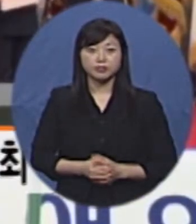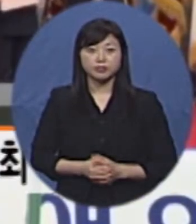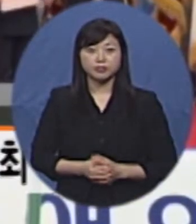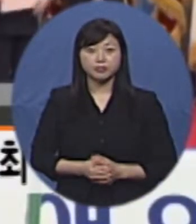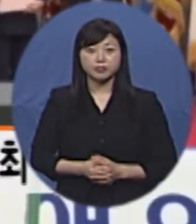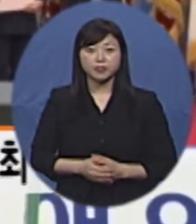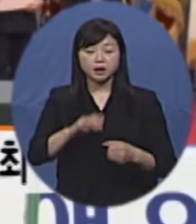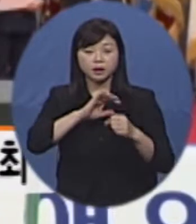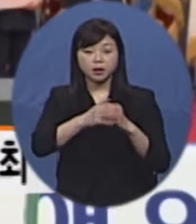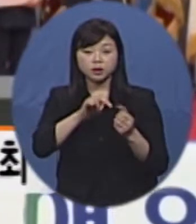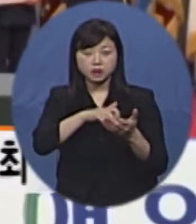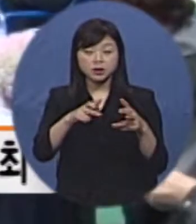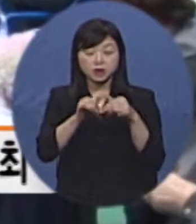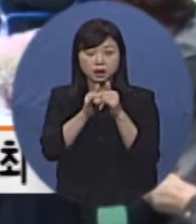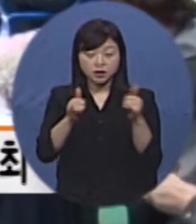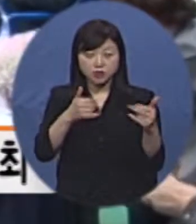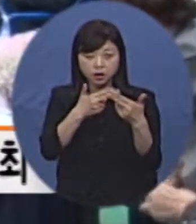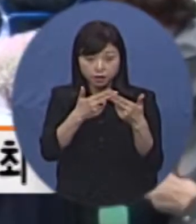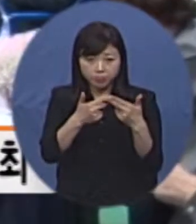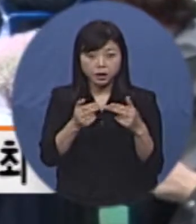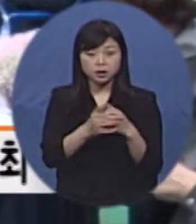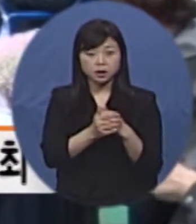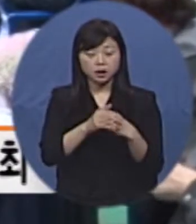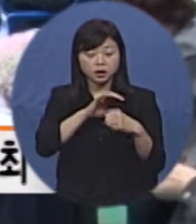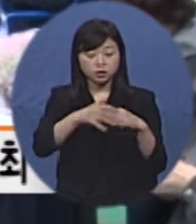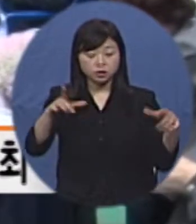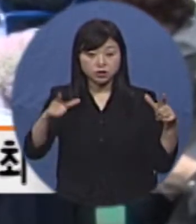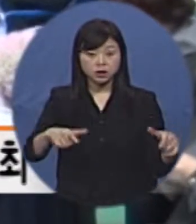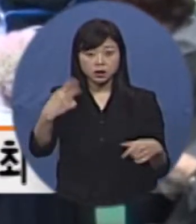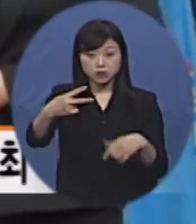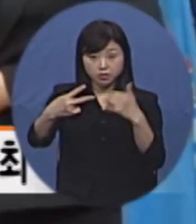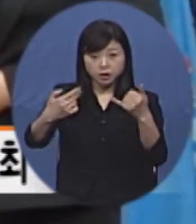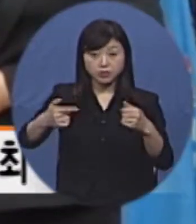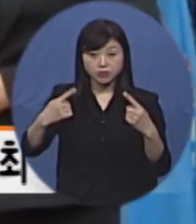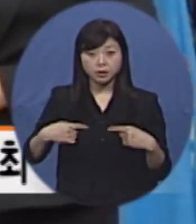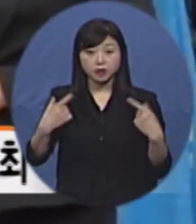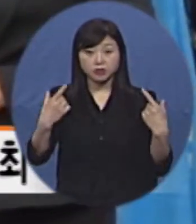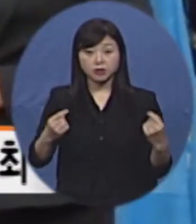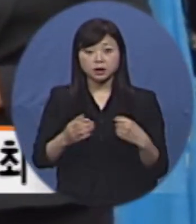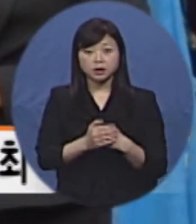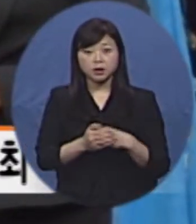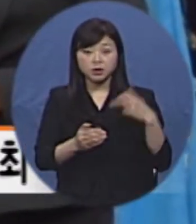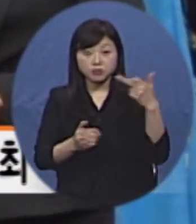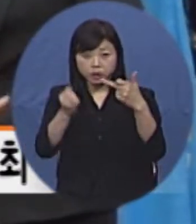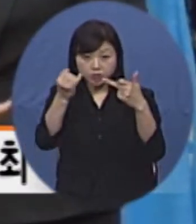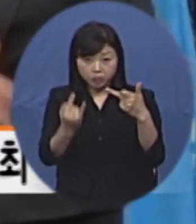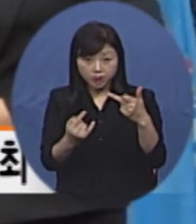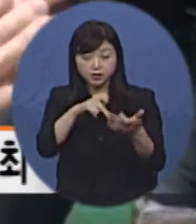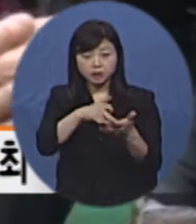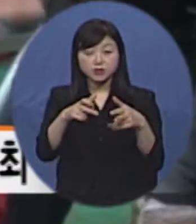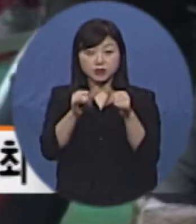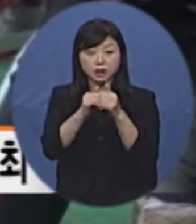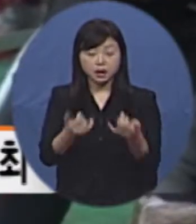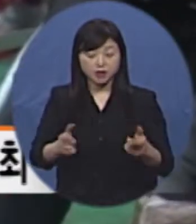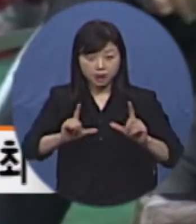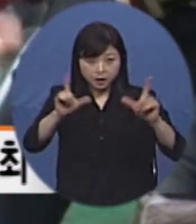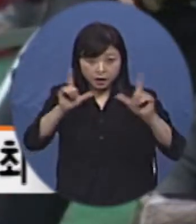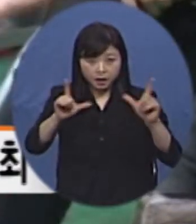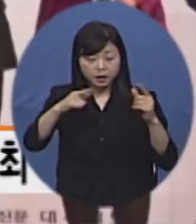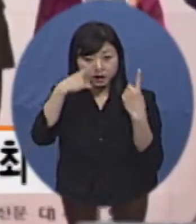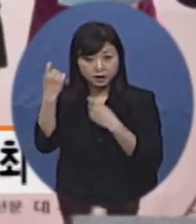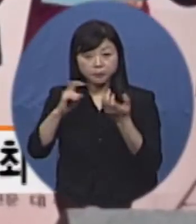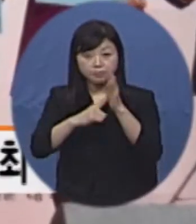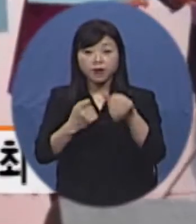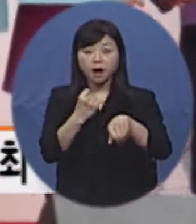대구 지체장애인협회는 대구 지역 약 2천여 명의 회원이 참가한 가운데 제17회 지체장애인의 날 기념대회를 열고